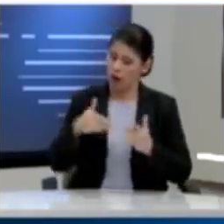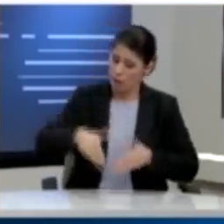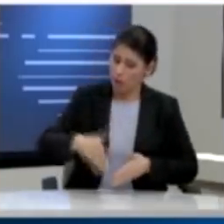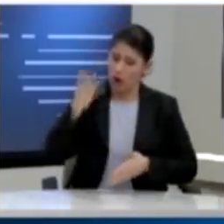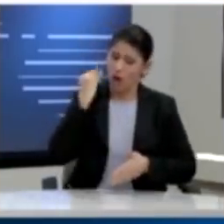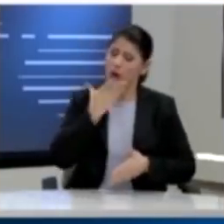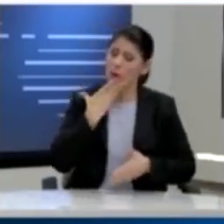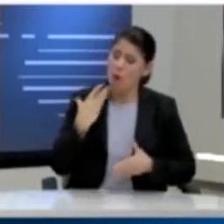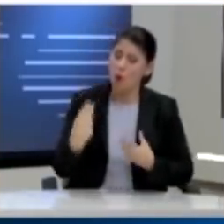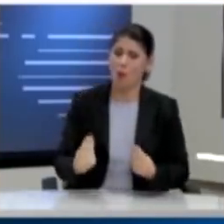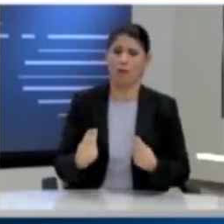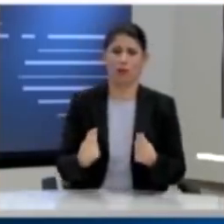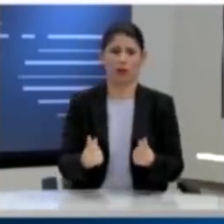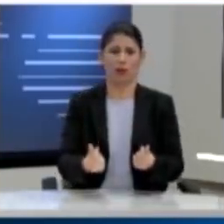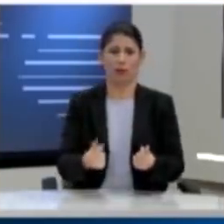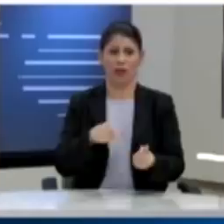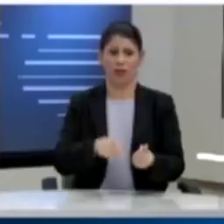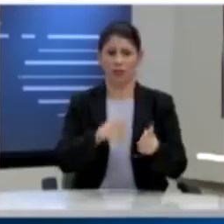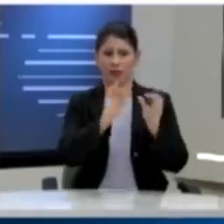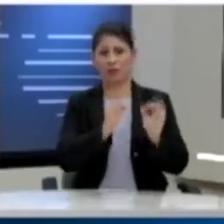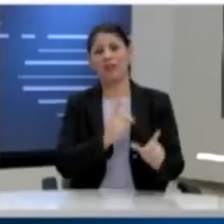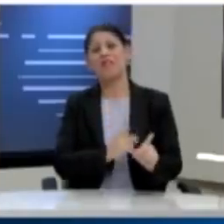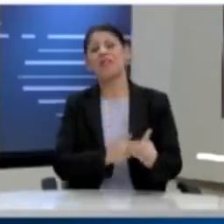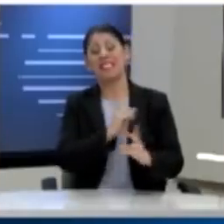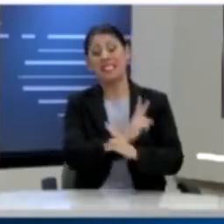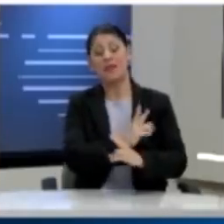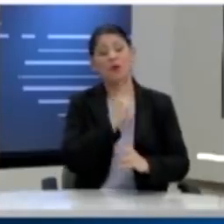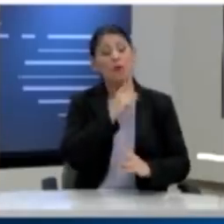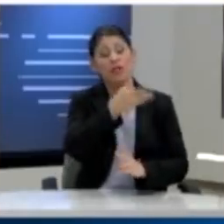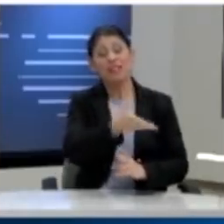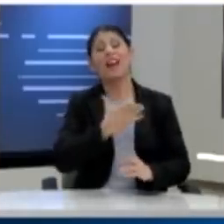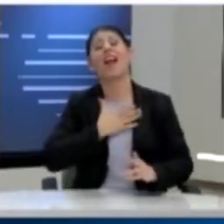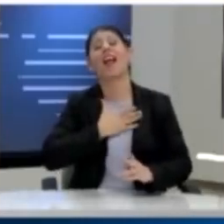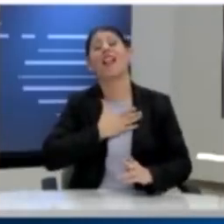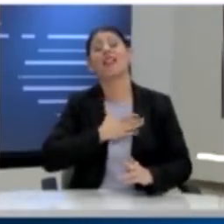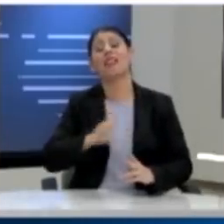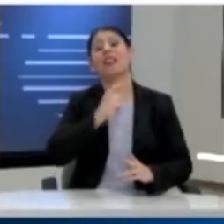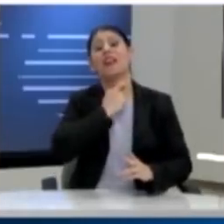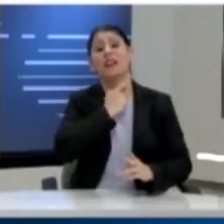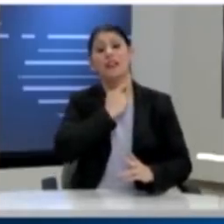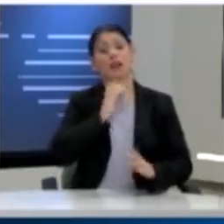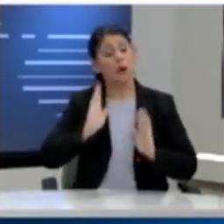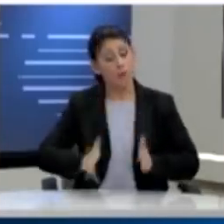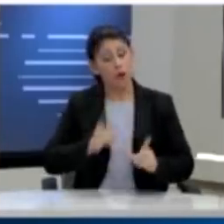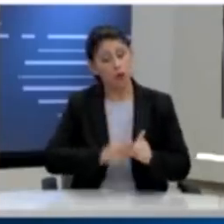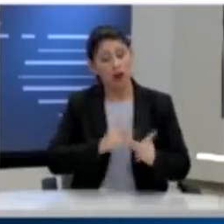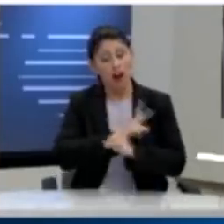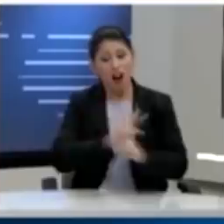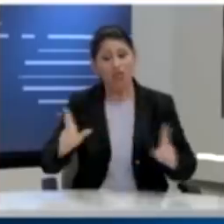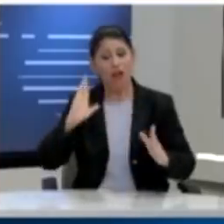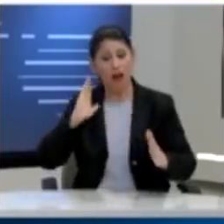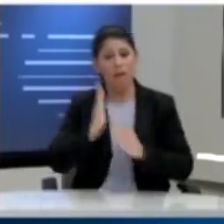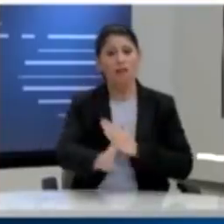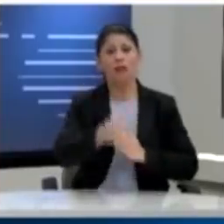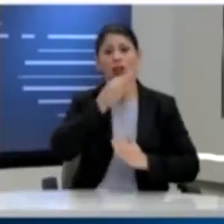Δεν χρειάζεται τέτοιους συνηγόρους το ΚΚΕ, το ξέρετε πολύ καλά. Μπορεί να λέει τις απόψεις του καθαρά και